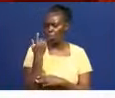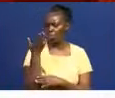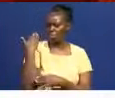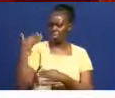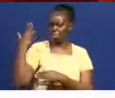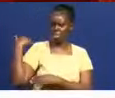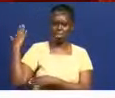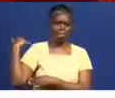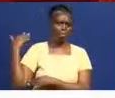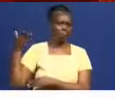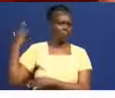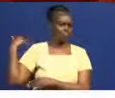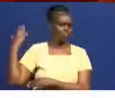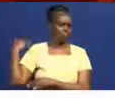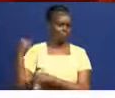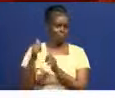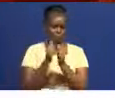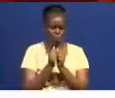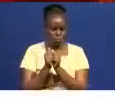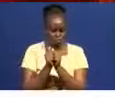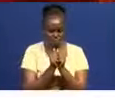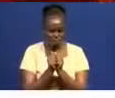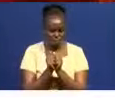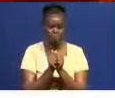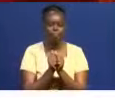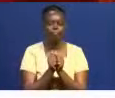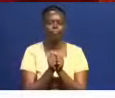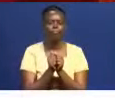jana tulikuwa pamoja,